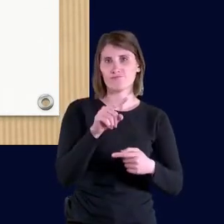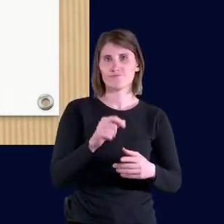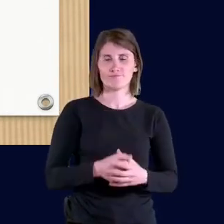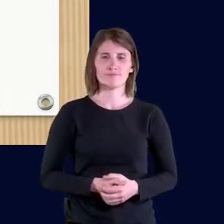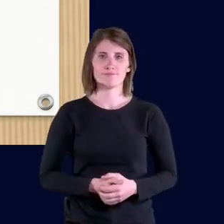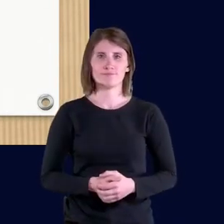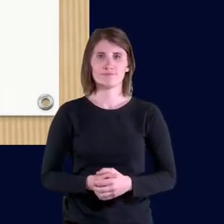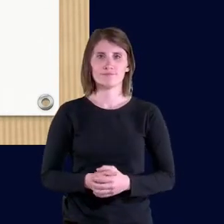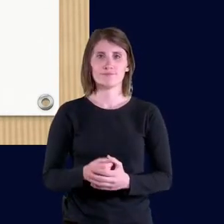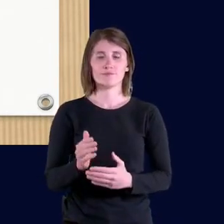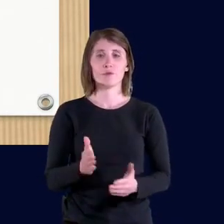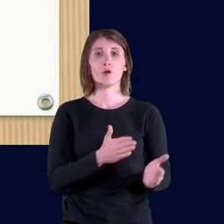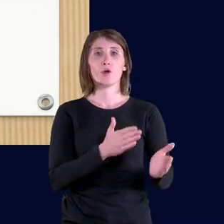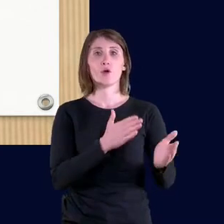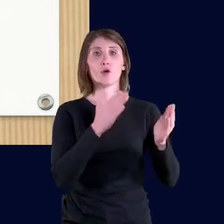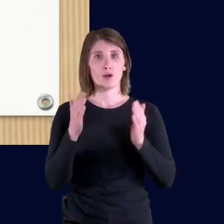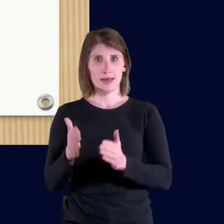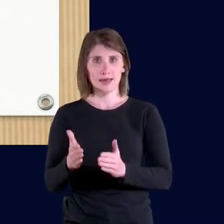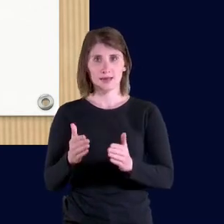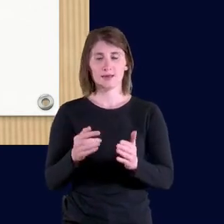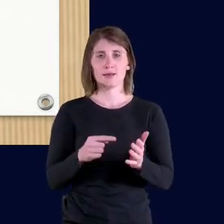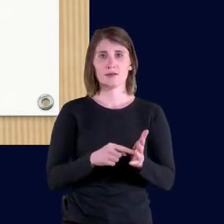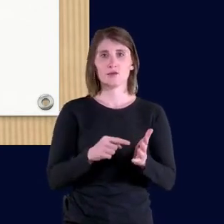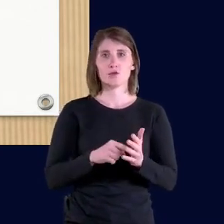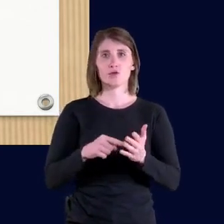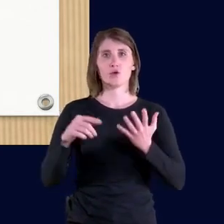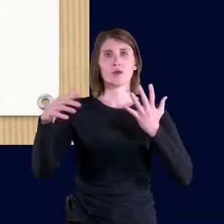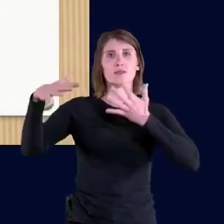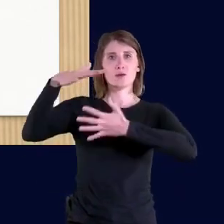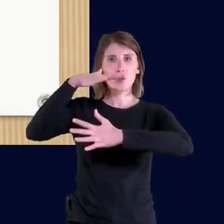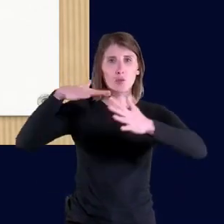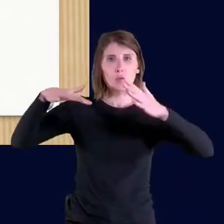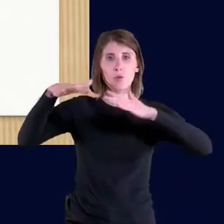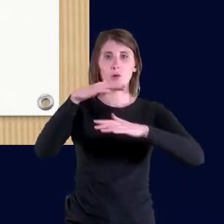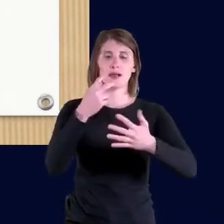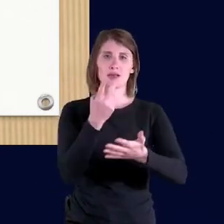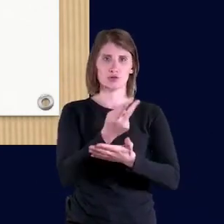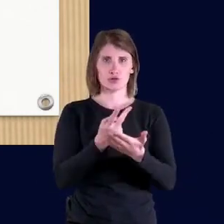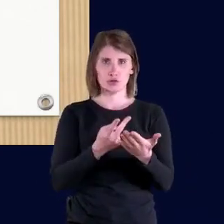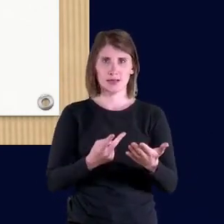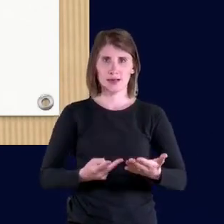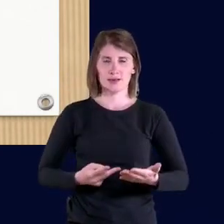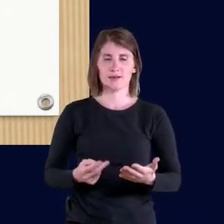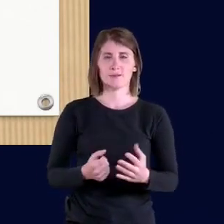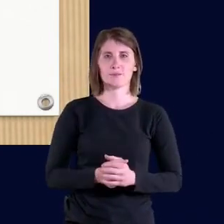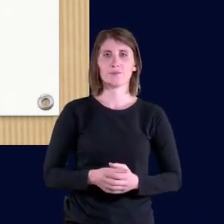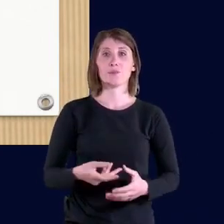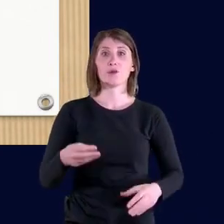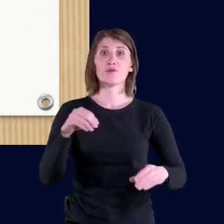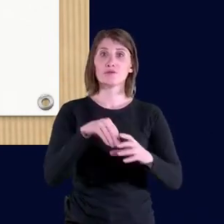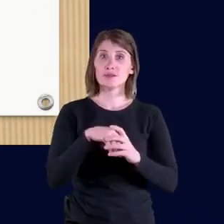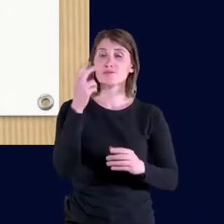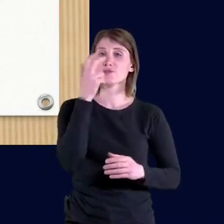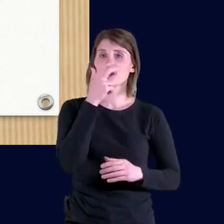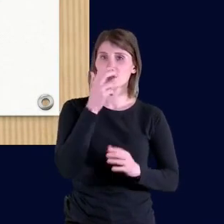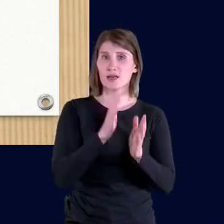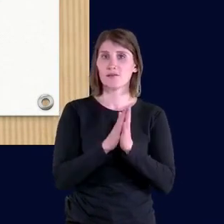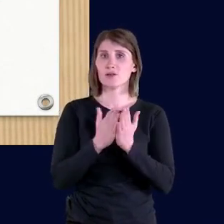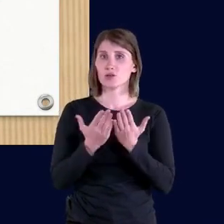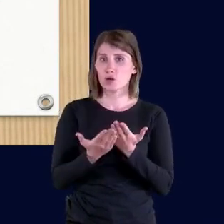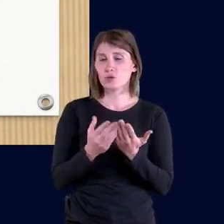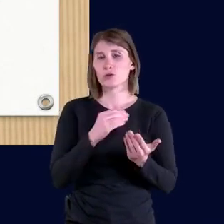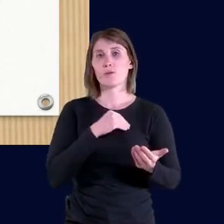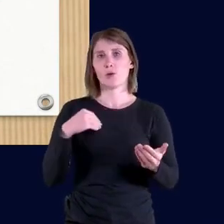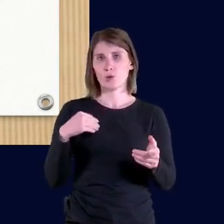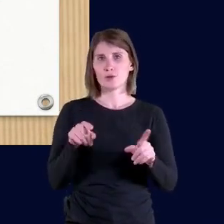źródłem których chciałam państwu wspomnieć jest tak zwana chmura czytania chmura czytania zawiera ciekawe książki polskich i